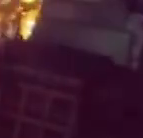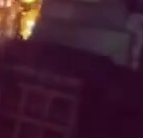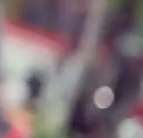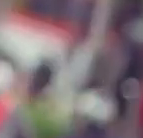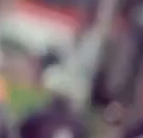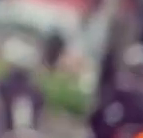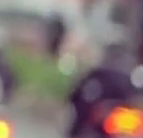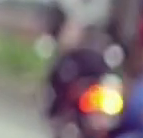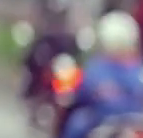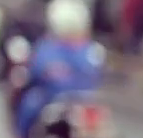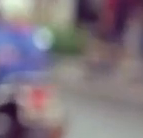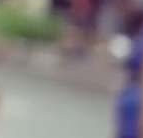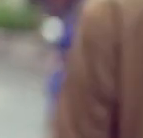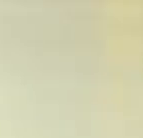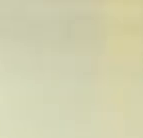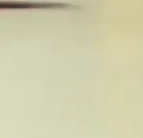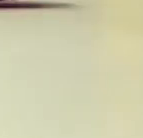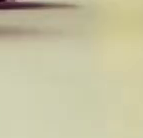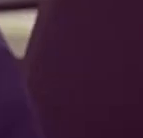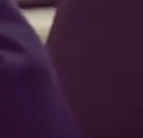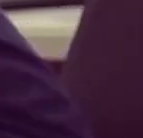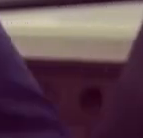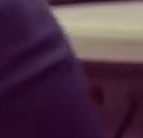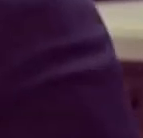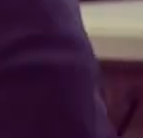Dari Jakarta, dengan kamu berangkat hari Senin Anda.